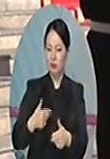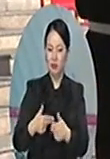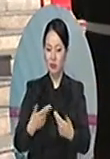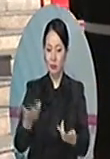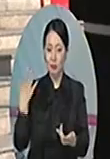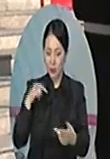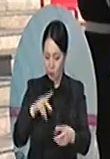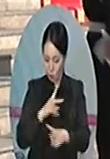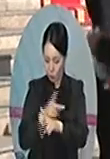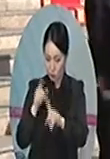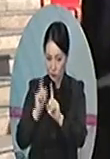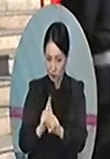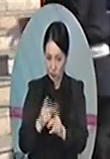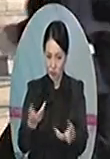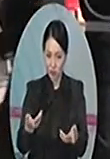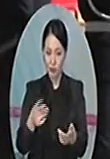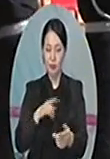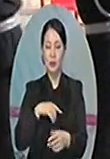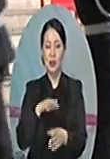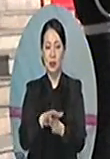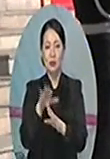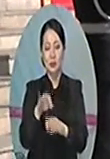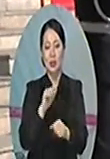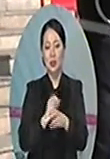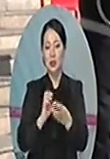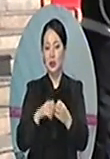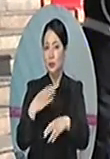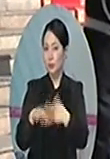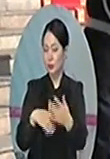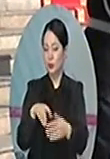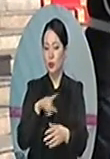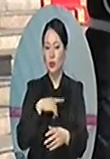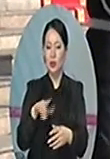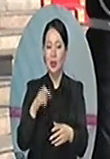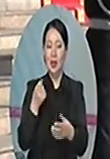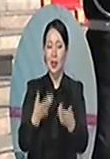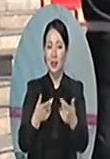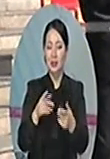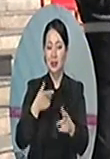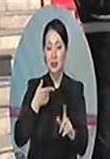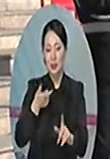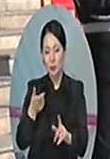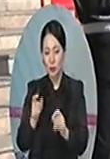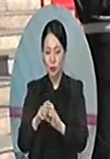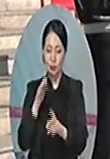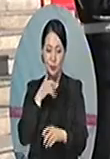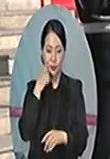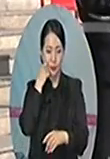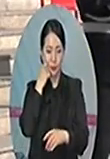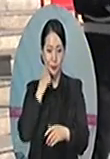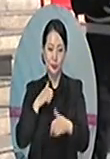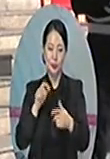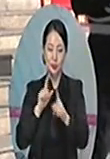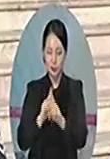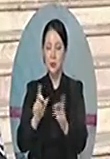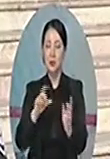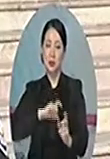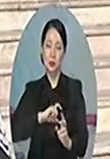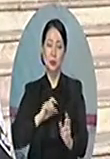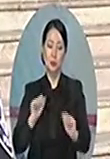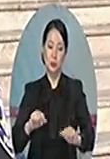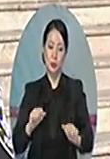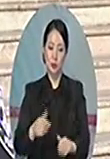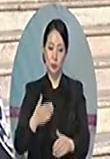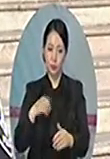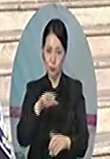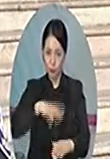энэ хууль маань хэрэгжсэнээр одоо бид нар албан үүрэг өсгөрч явах та нэгүр өсгөр өсөлт галт зэвсэх бидээ авч явах хэрэгтэй болж байгаа хуулиараа тийм. Бид нар чинь